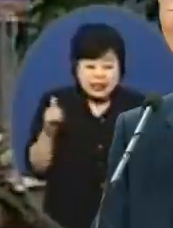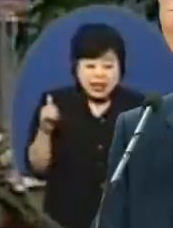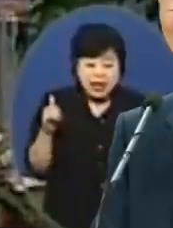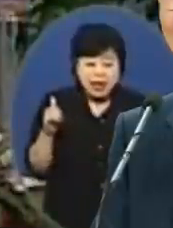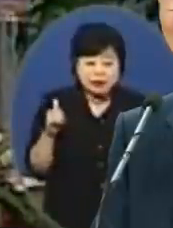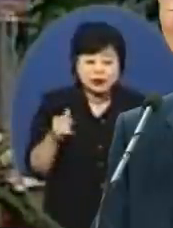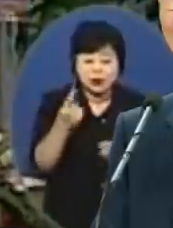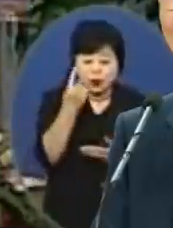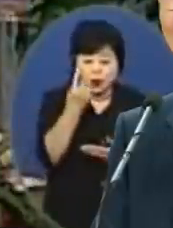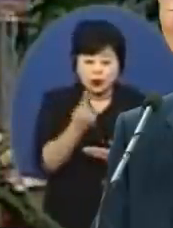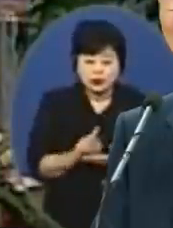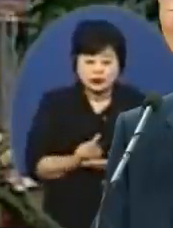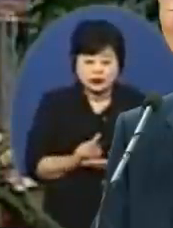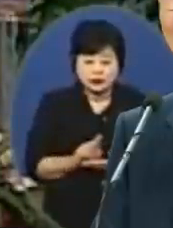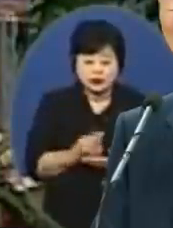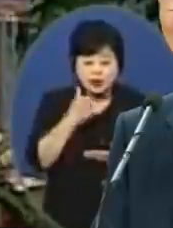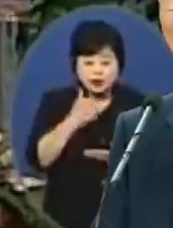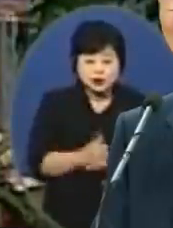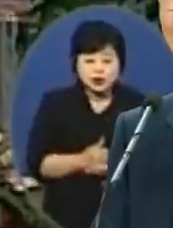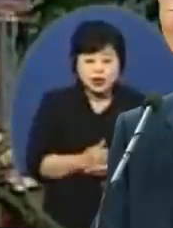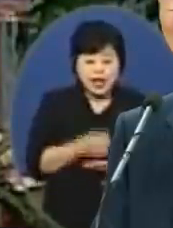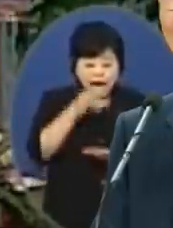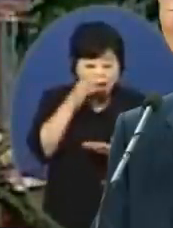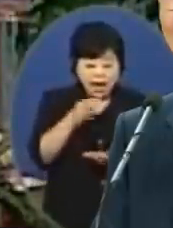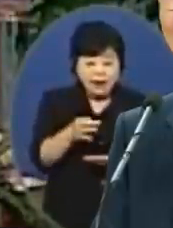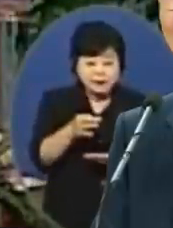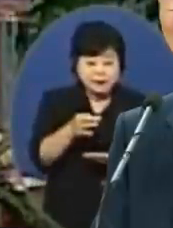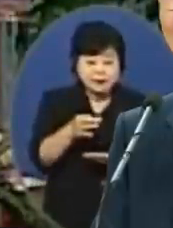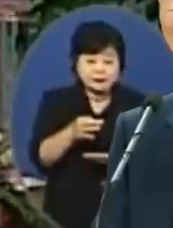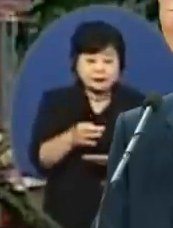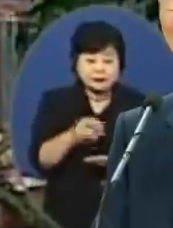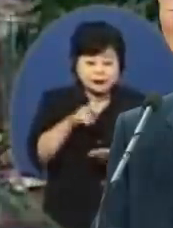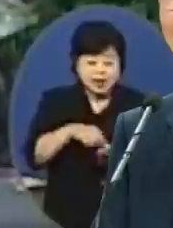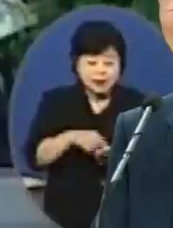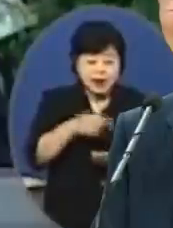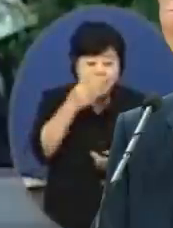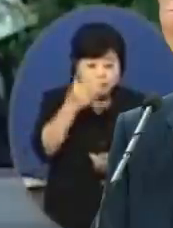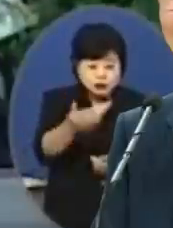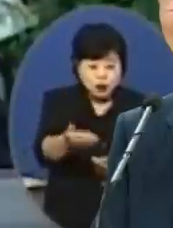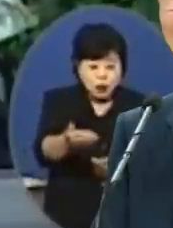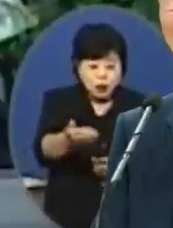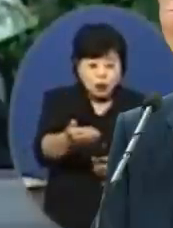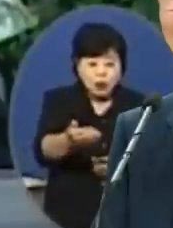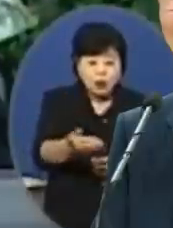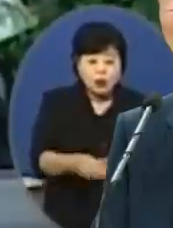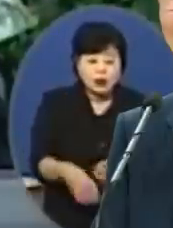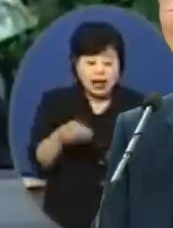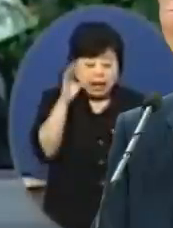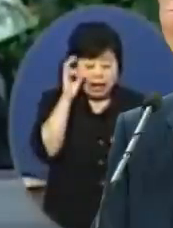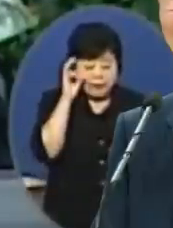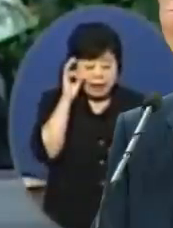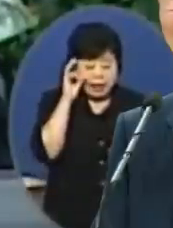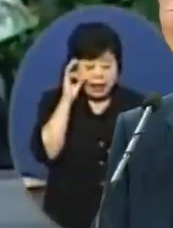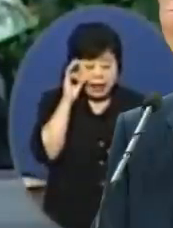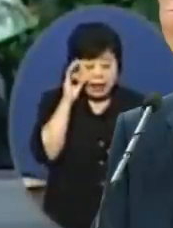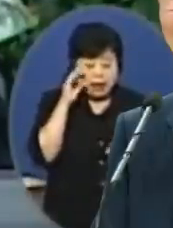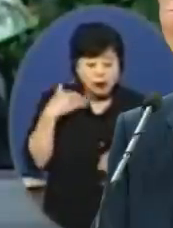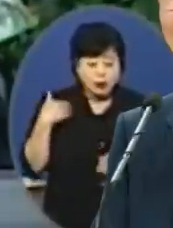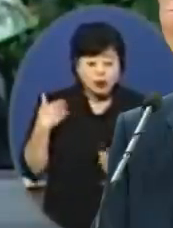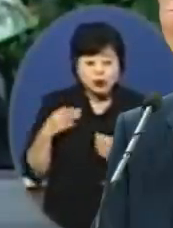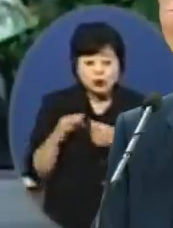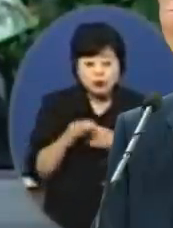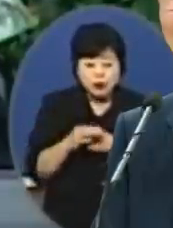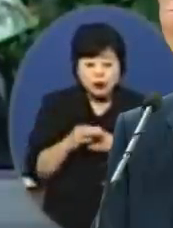인간으로서 오셔서 죄의 값을 이처럼 지불한 것입니다. 우리가 그냥 가만히 알지 못하고